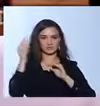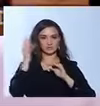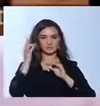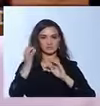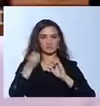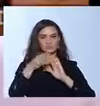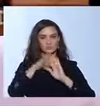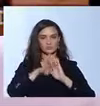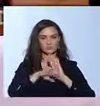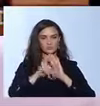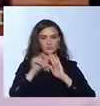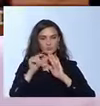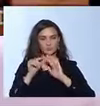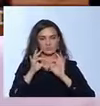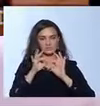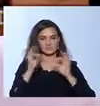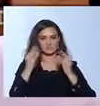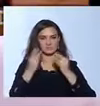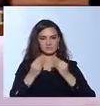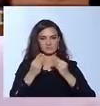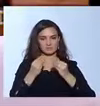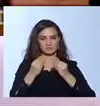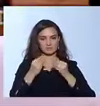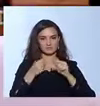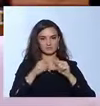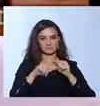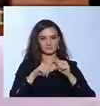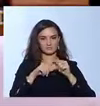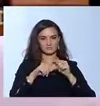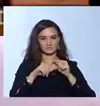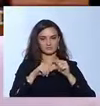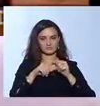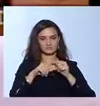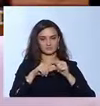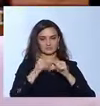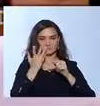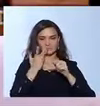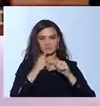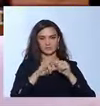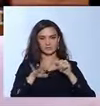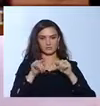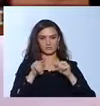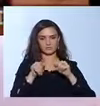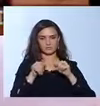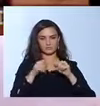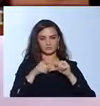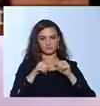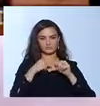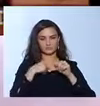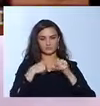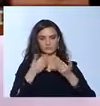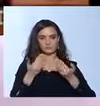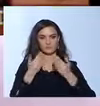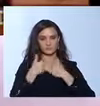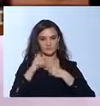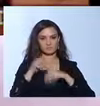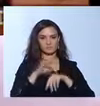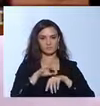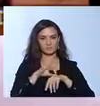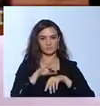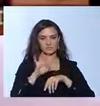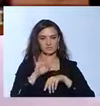თმაზე უფრო მოკლე, წვრილი, რბილი, დეპიგმენტური არის, ანუ ფერდაკარგული. აი ჩვენ რომ მოგმართავენ პაციენტები,